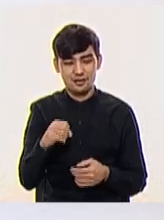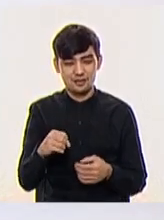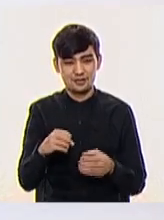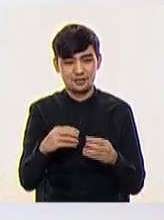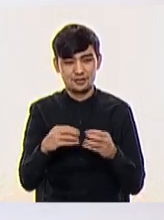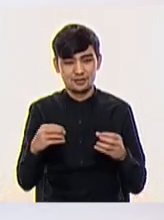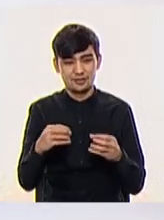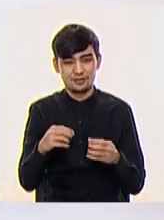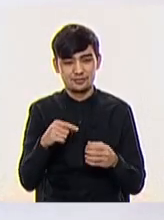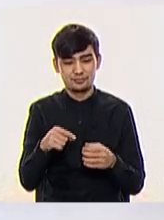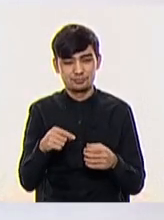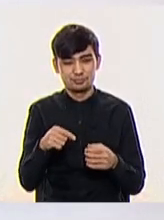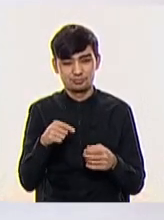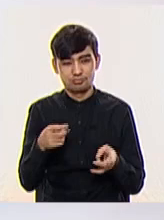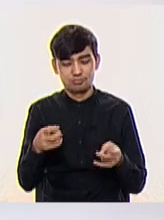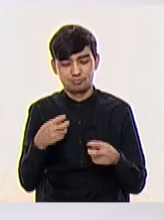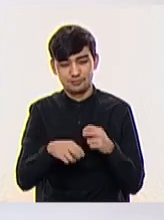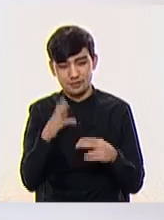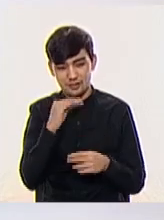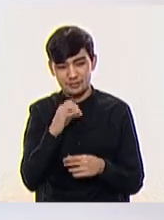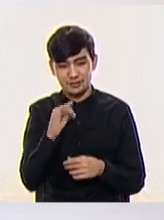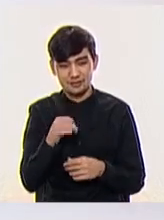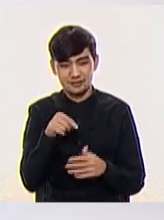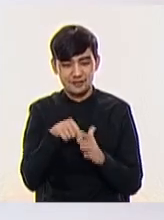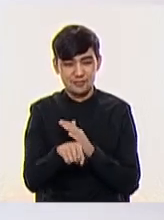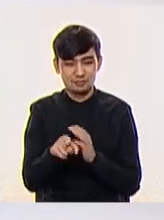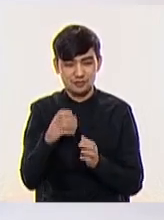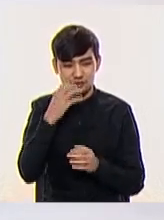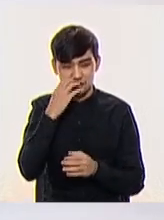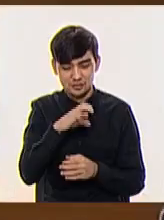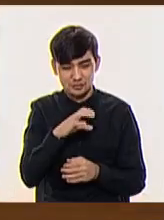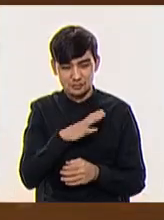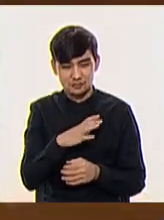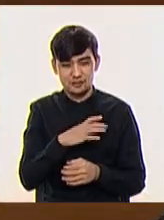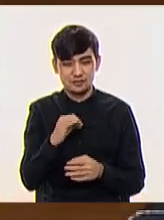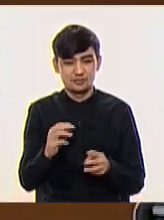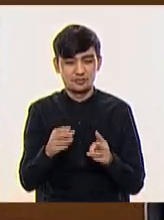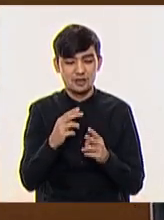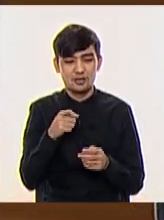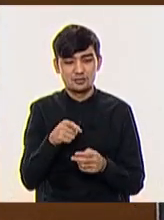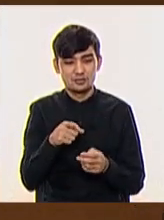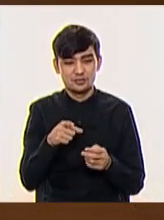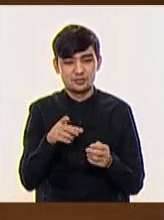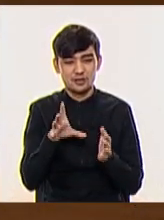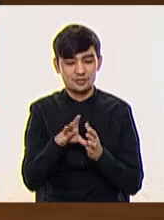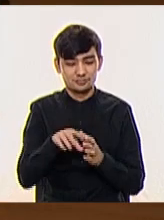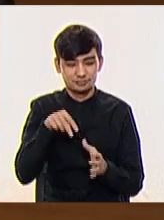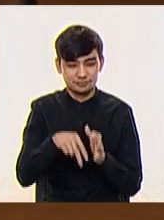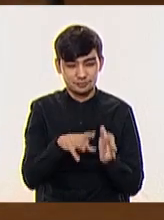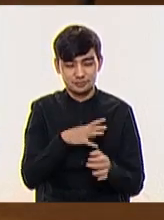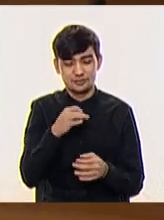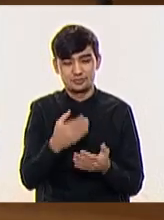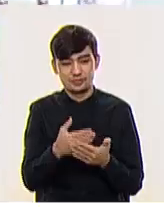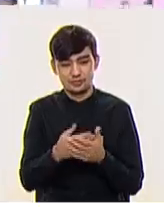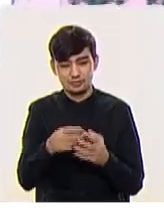вилканың арта сымының контактісі кетіп қалу керек. Контакт кеткеннен кейін сымның қызуына әкеп келтіреді. Ток қосқыштағы ток оқшаулағыш артық кем